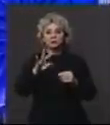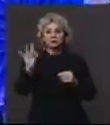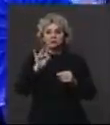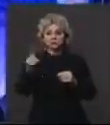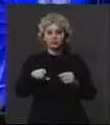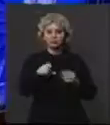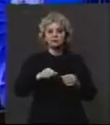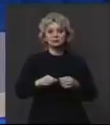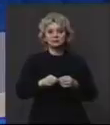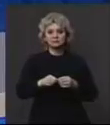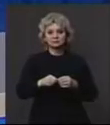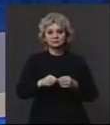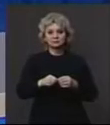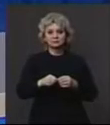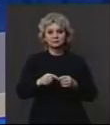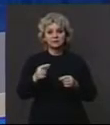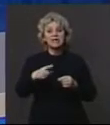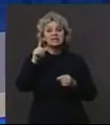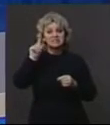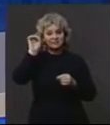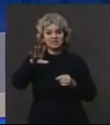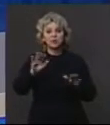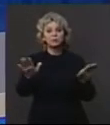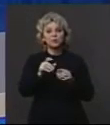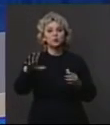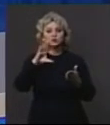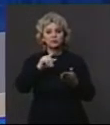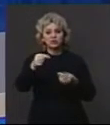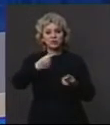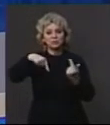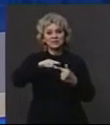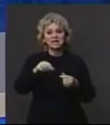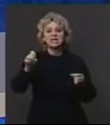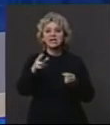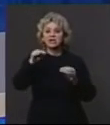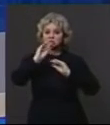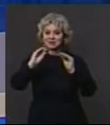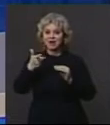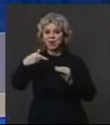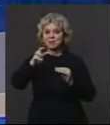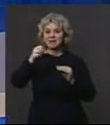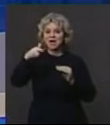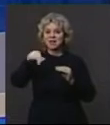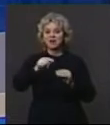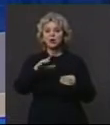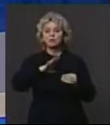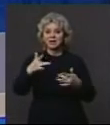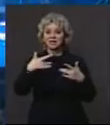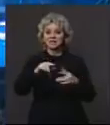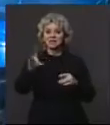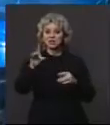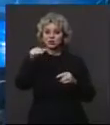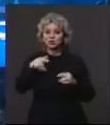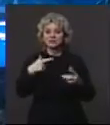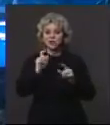Дон-24, Ростов-на-Дону. Известный певец, успешный бизнесмен и ресторатор Эмин Агаларов дал концерт в Ростове. В зале